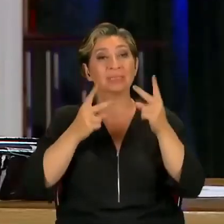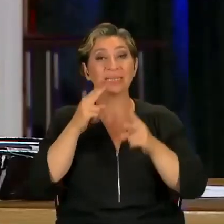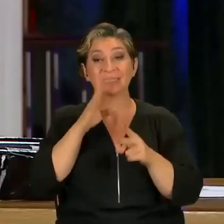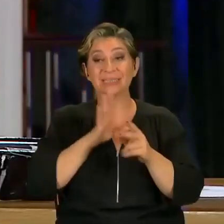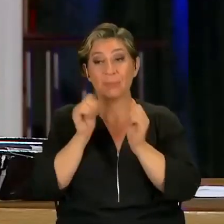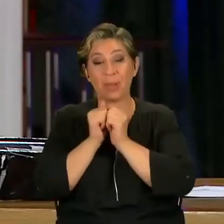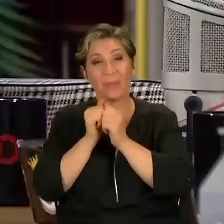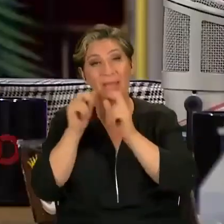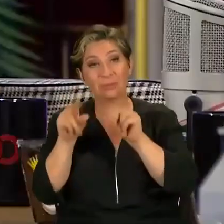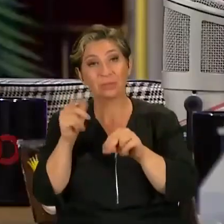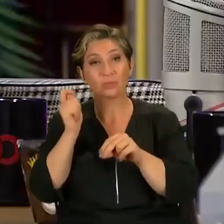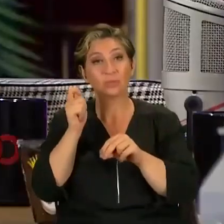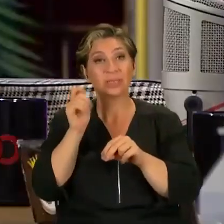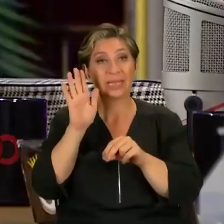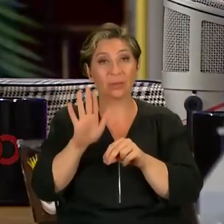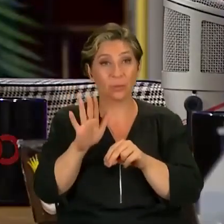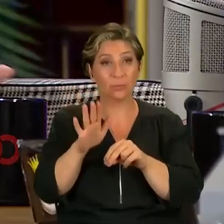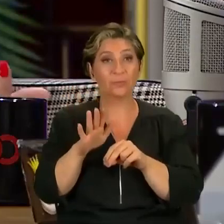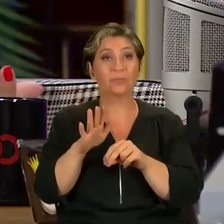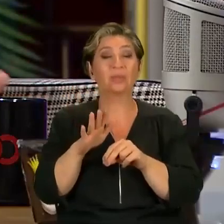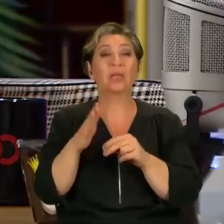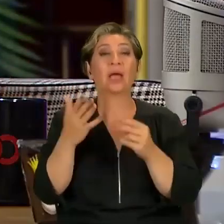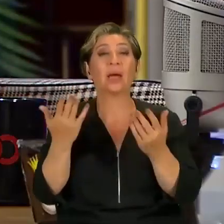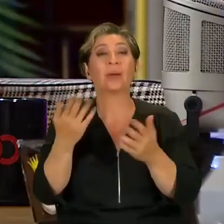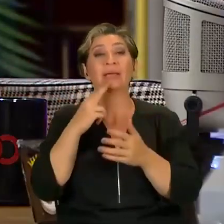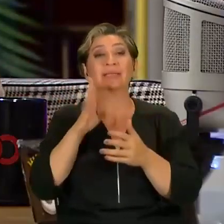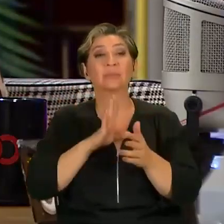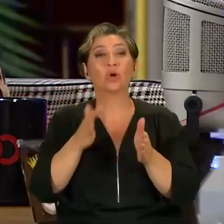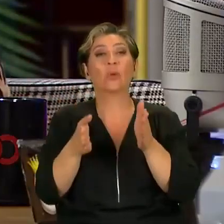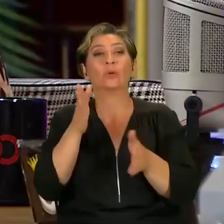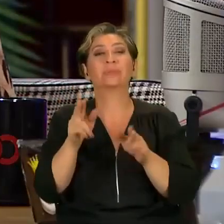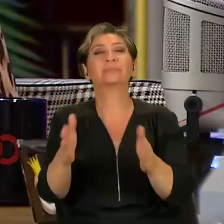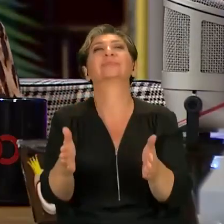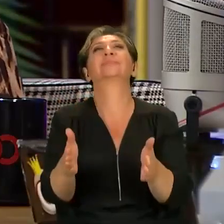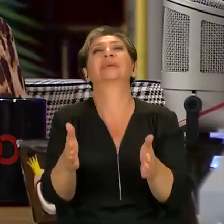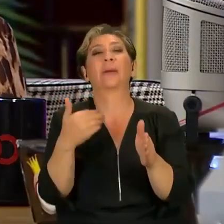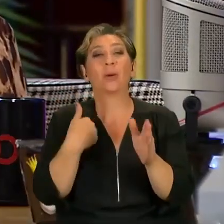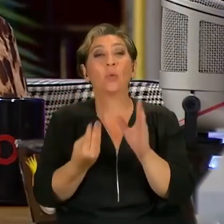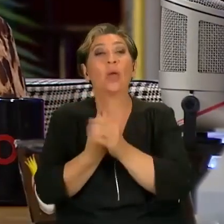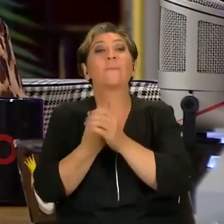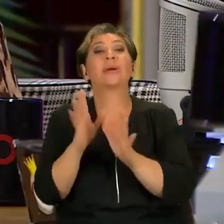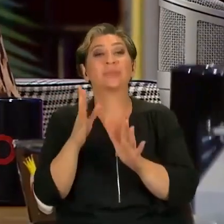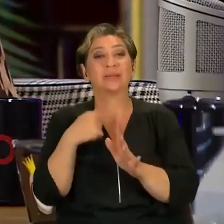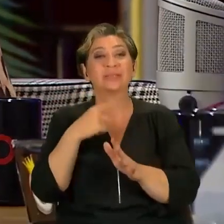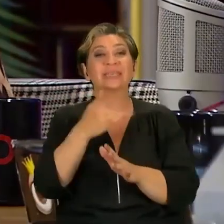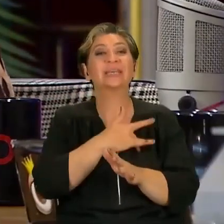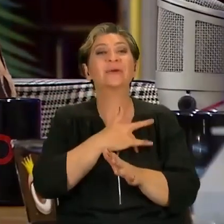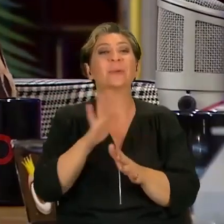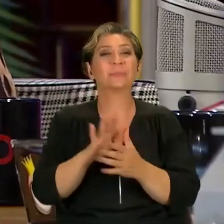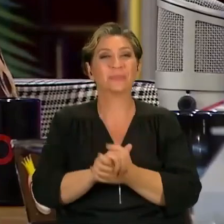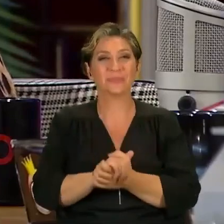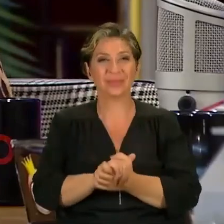kızımla yatmak zorunda kalıyorum yan yana diye şartla. Hmm. Yalnız kızım robot gibi yatıyor beni uyanmasın diye, kıyamam ben ona.